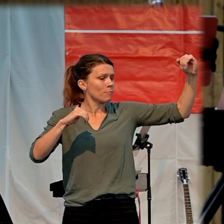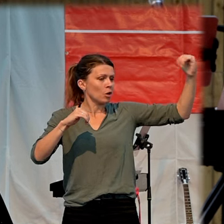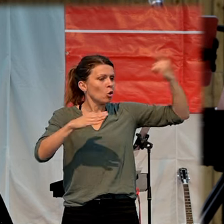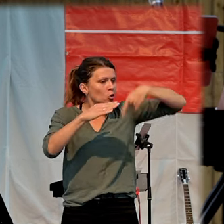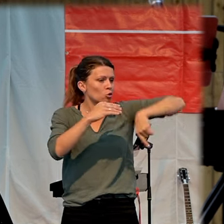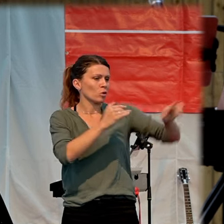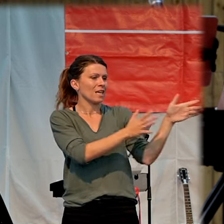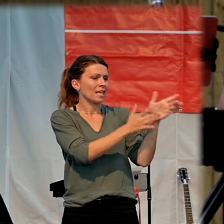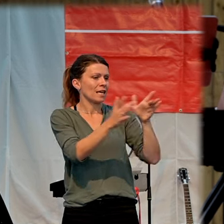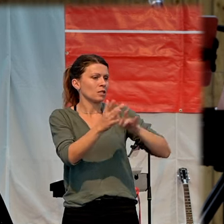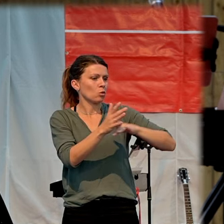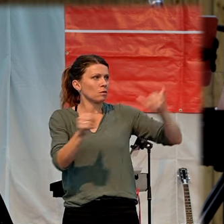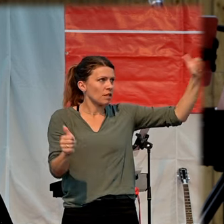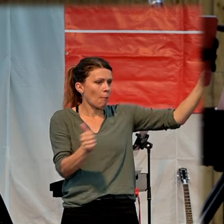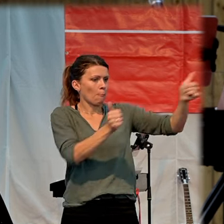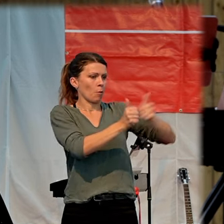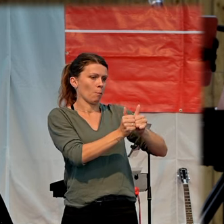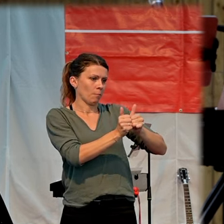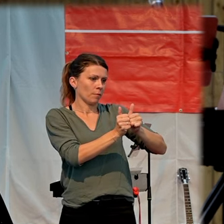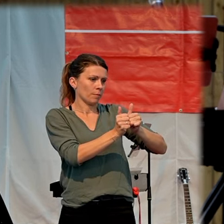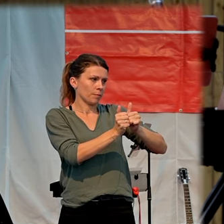Zitat Ende, Rolf Schäfbruch.